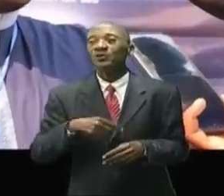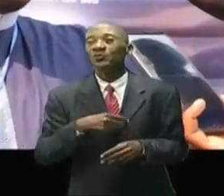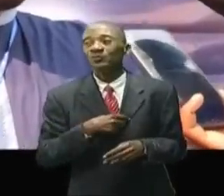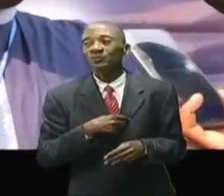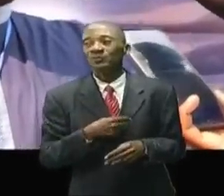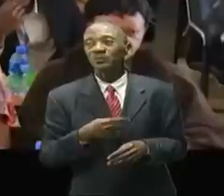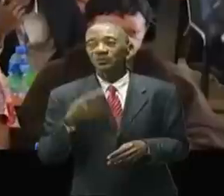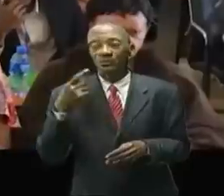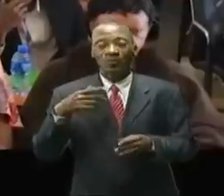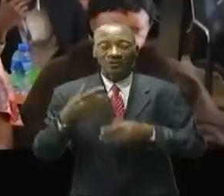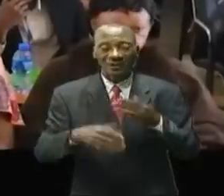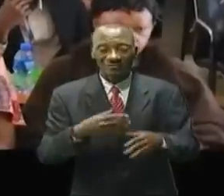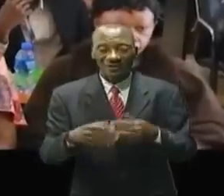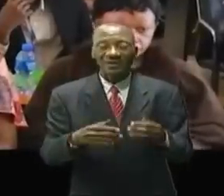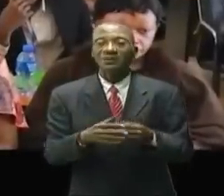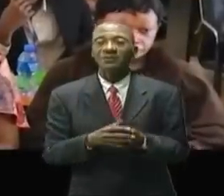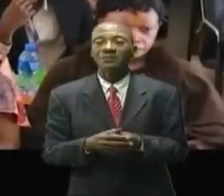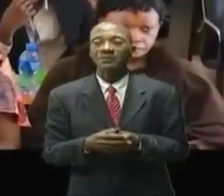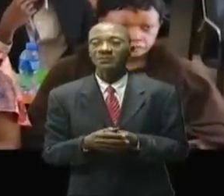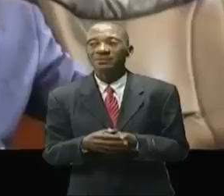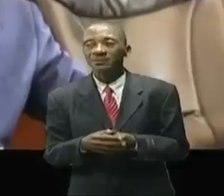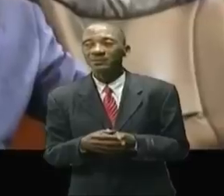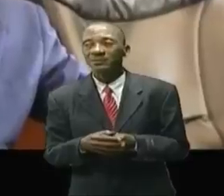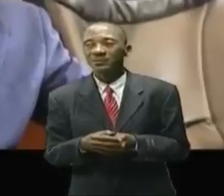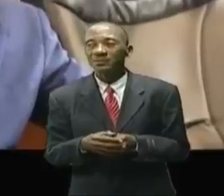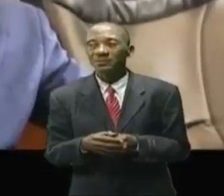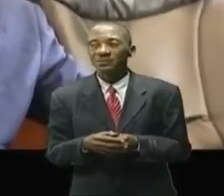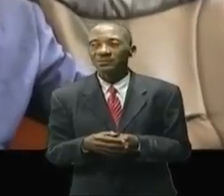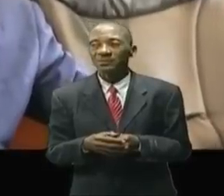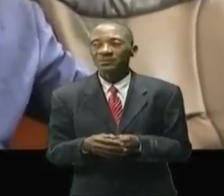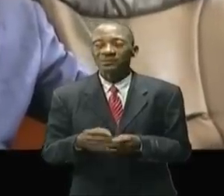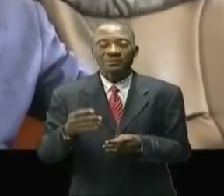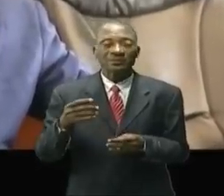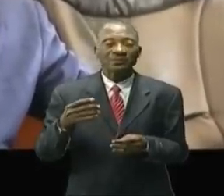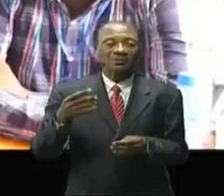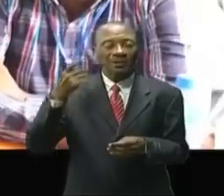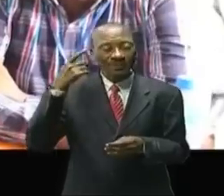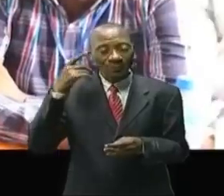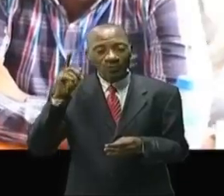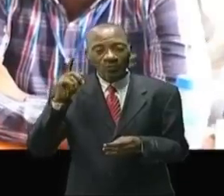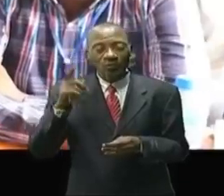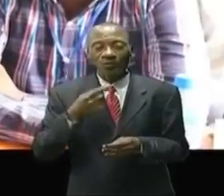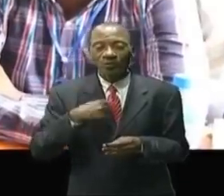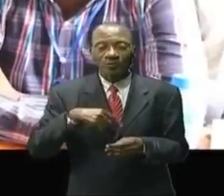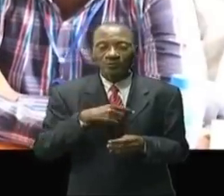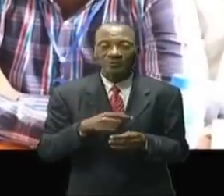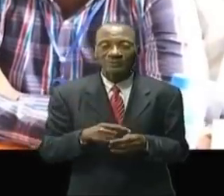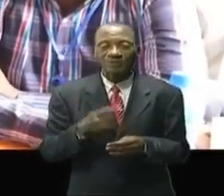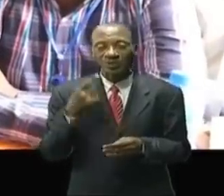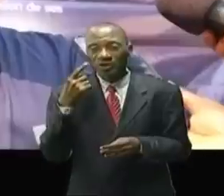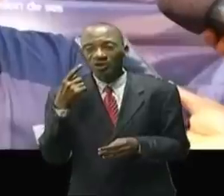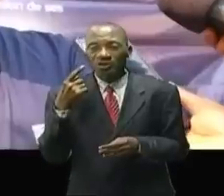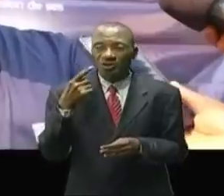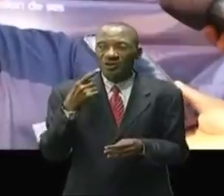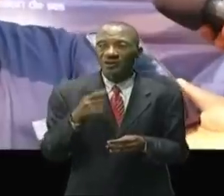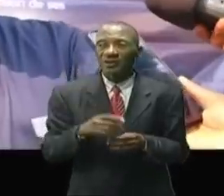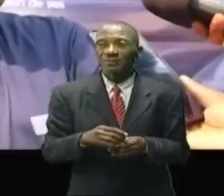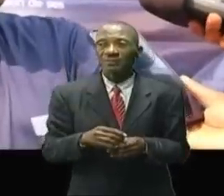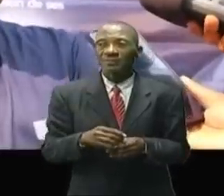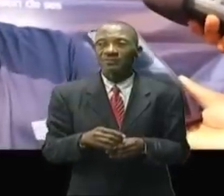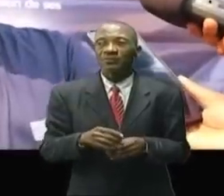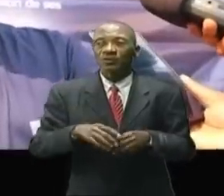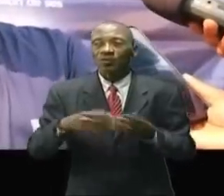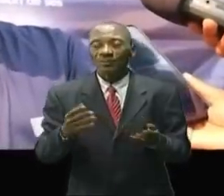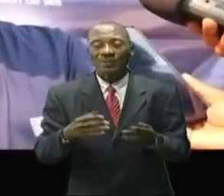plusieurs aspects, mais aussi à travers cet exercice de comprendre l'université congolaise